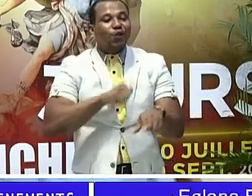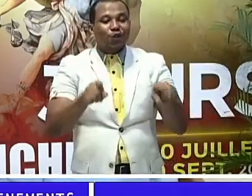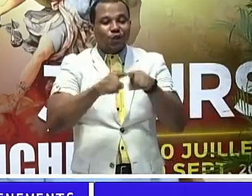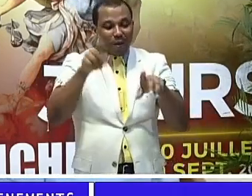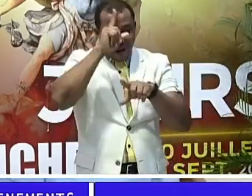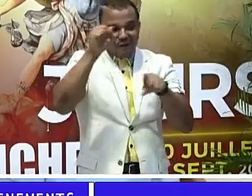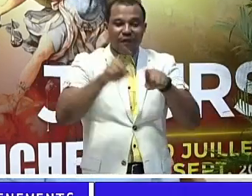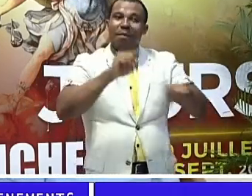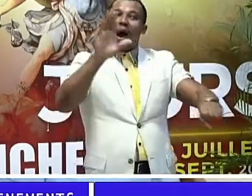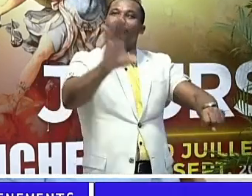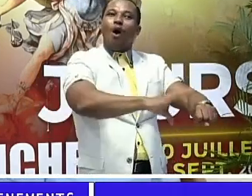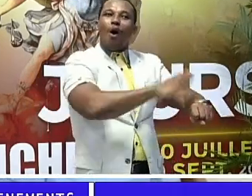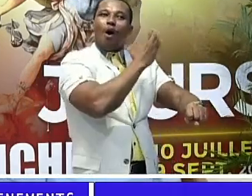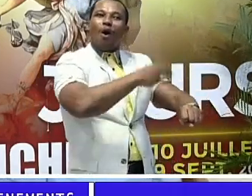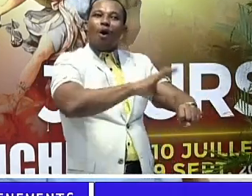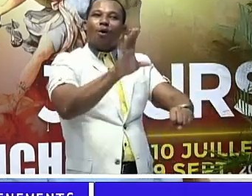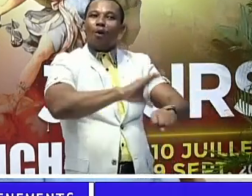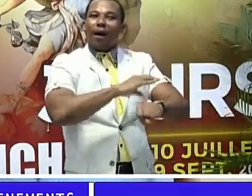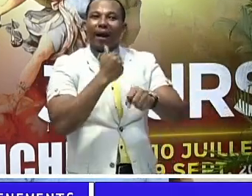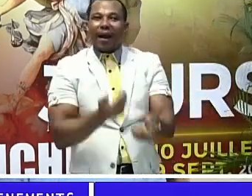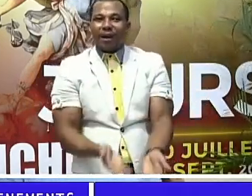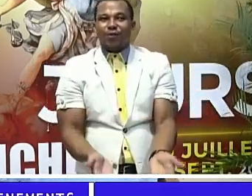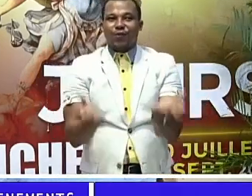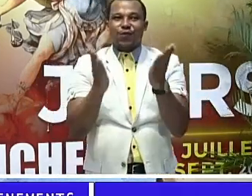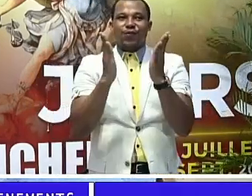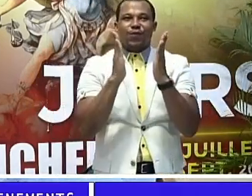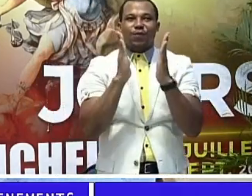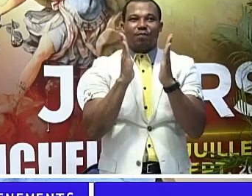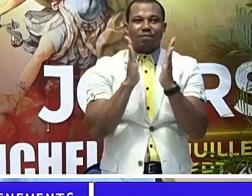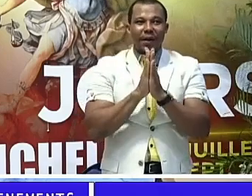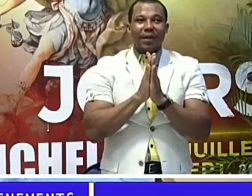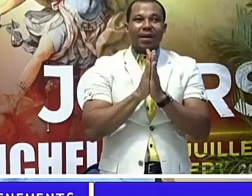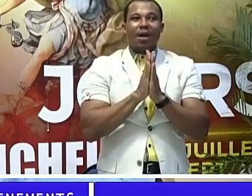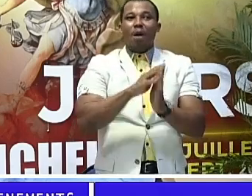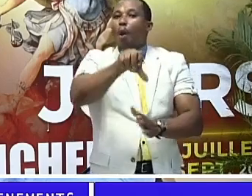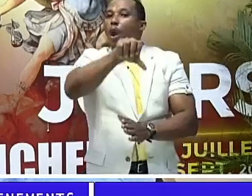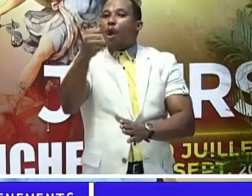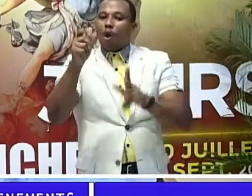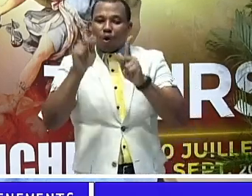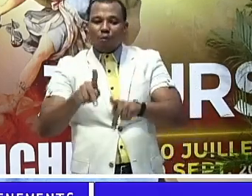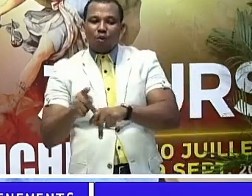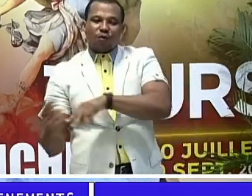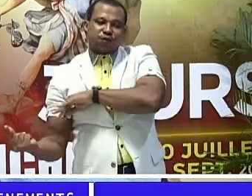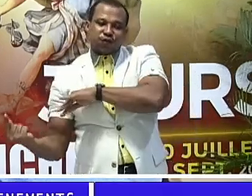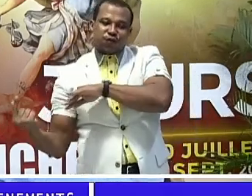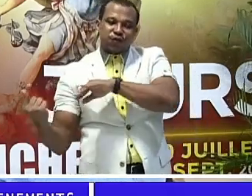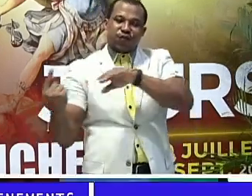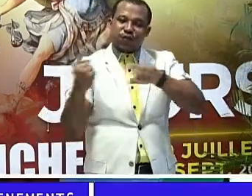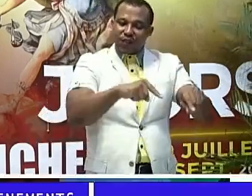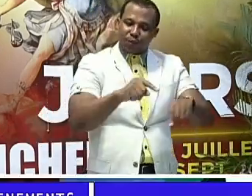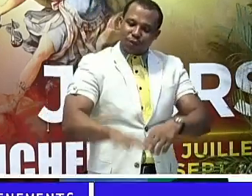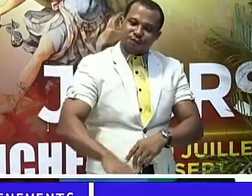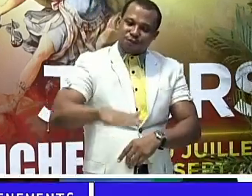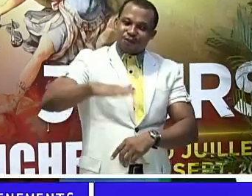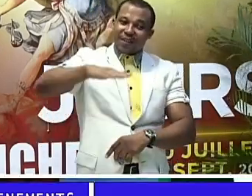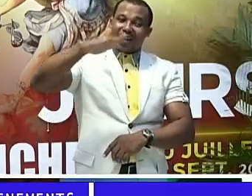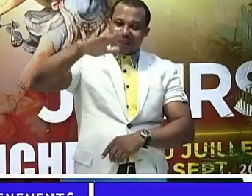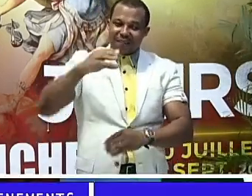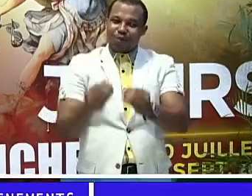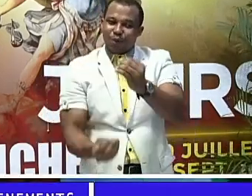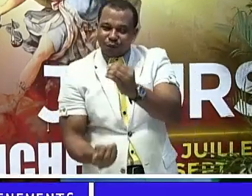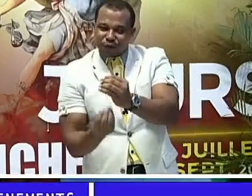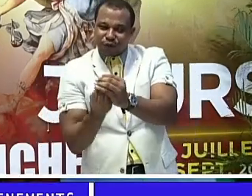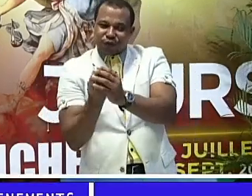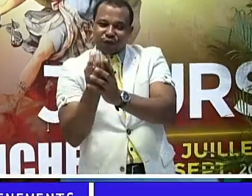chorale là également, lui demandé pour l'autre monde vienne joindre, pour le grandir. Pas bien, n'en parle, ça n'a